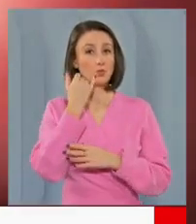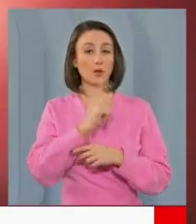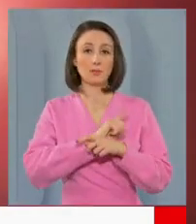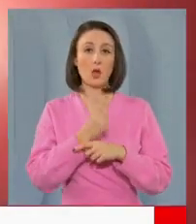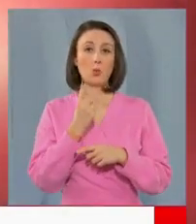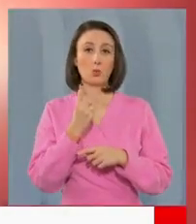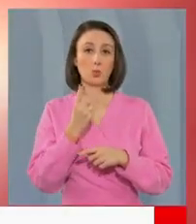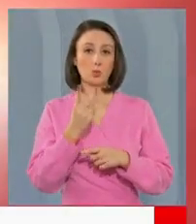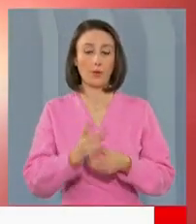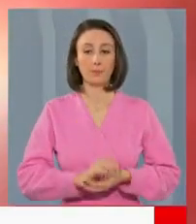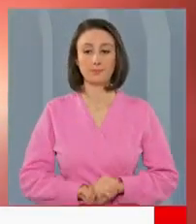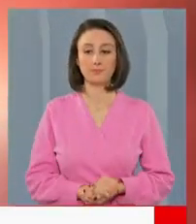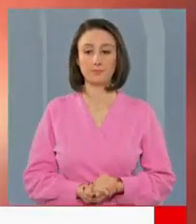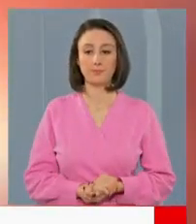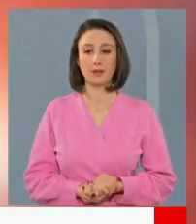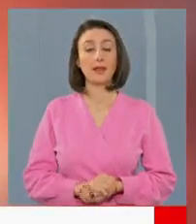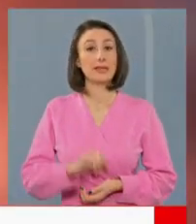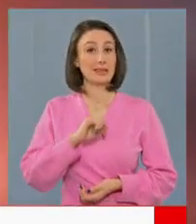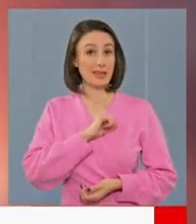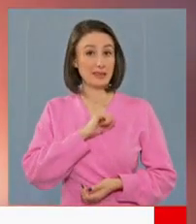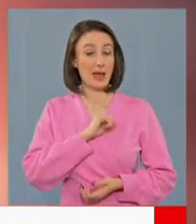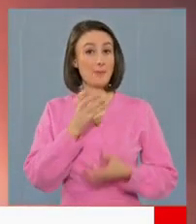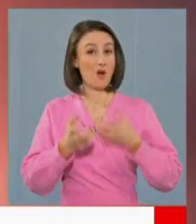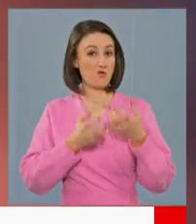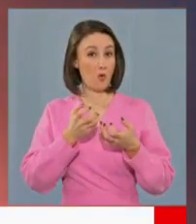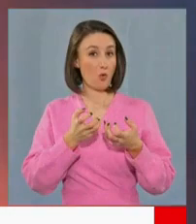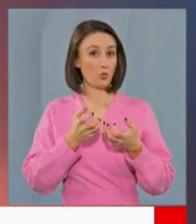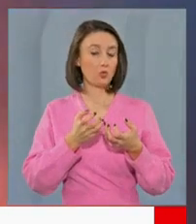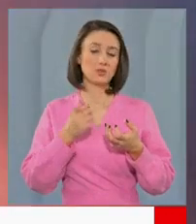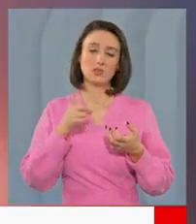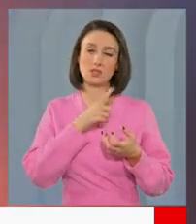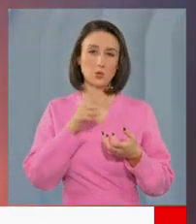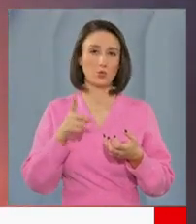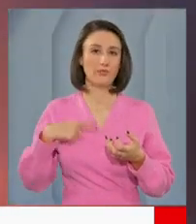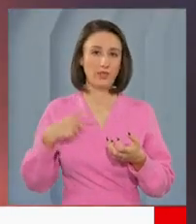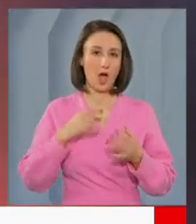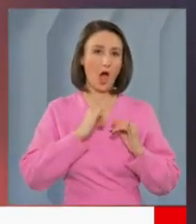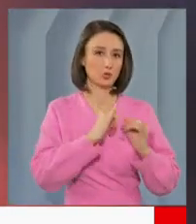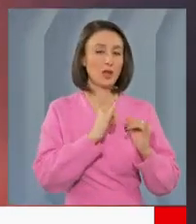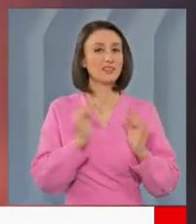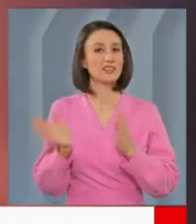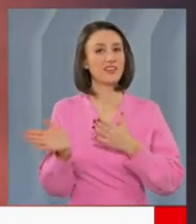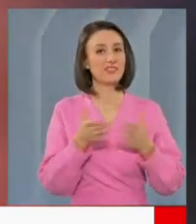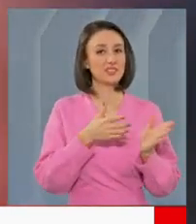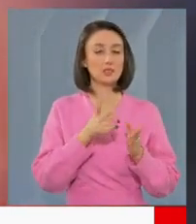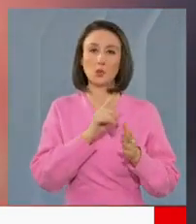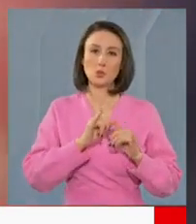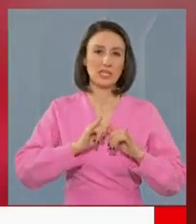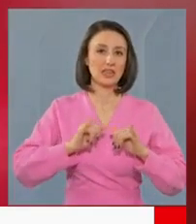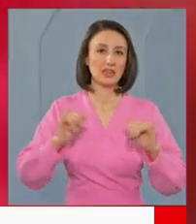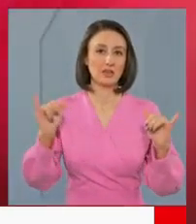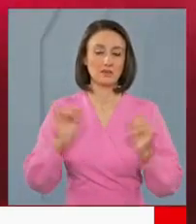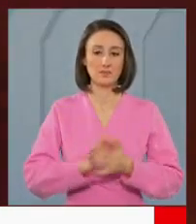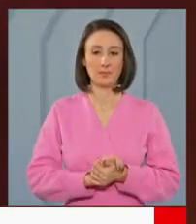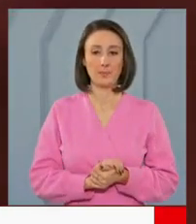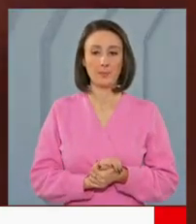la 112, de teama ca focul ajutat de vânt să nu ajungă și la locuința lor. La fața locului a ajuns imediat un echipaj al pompierilor care